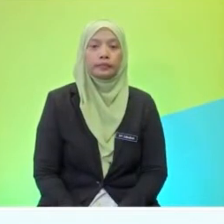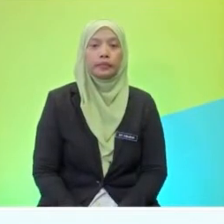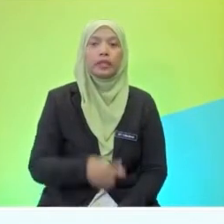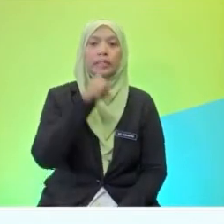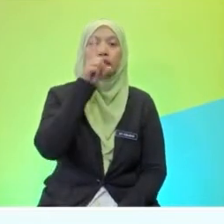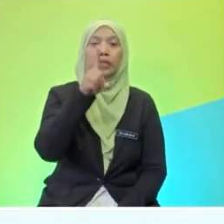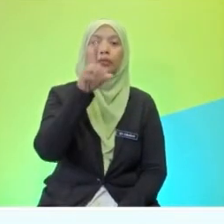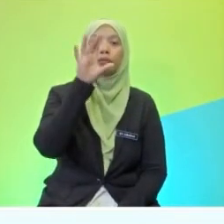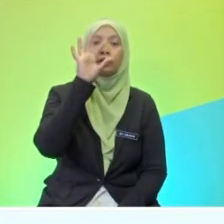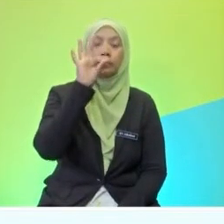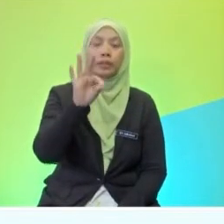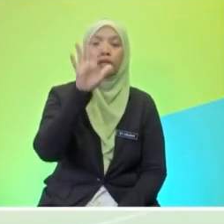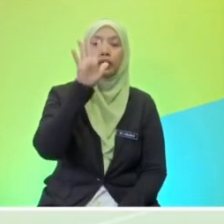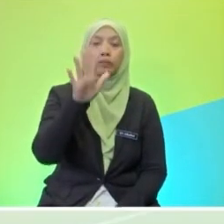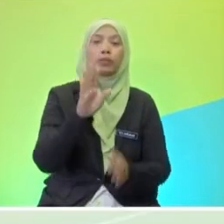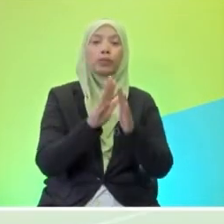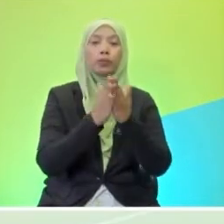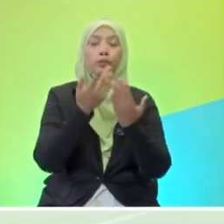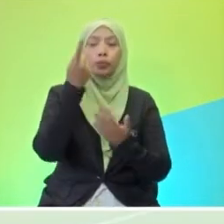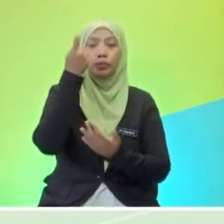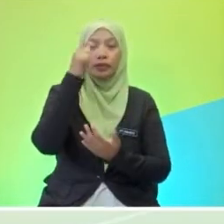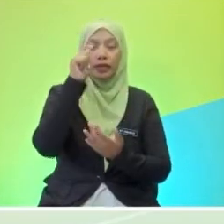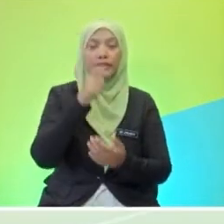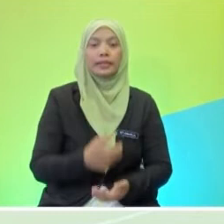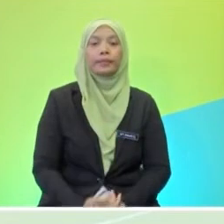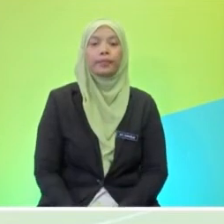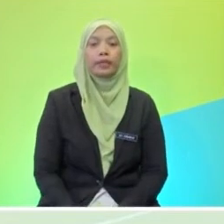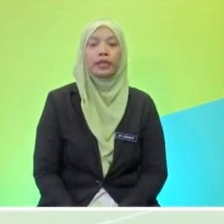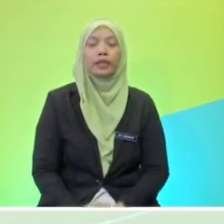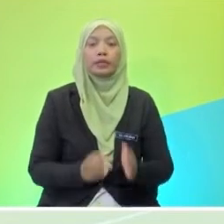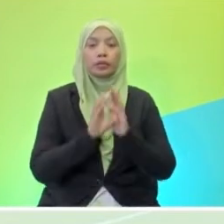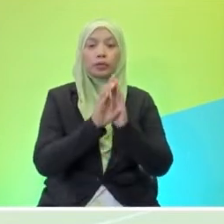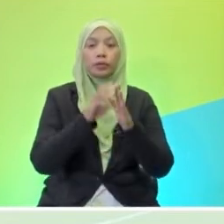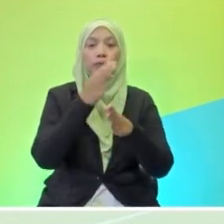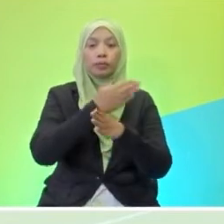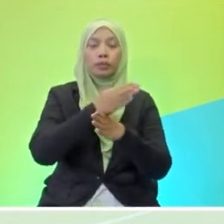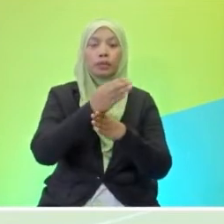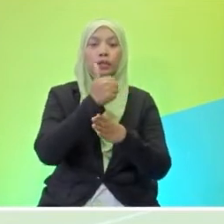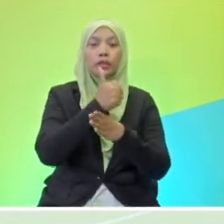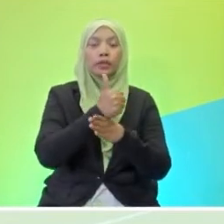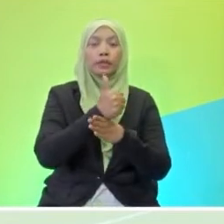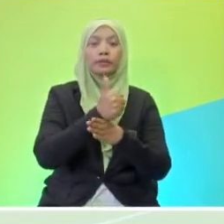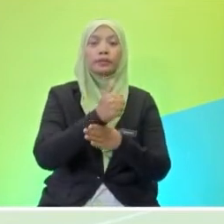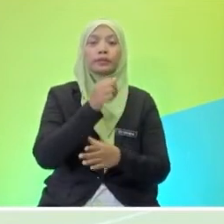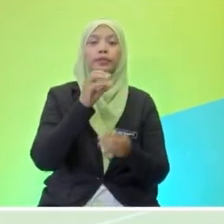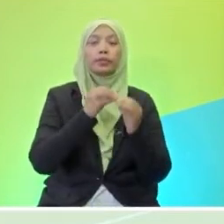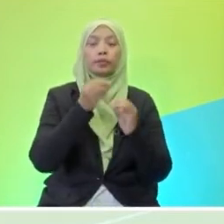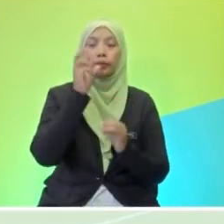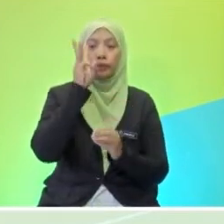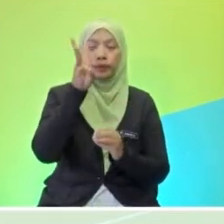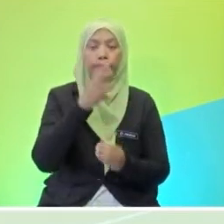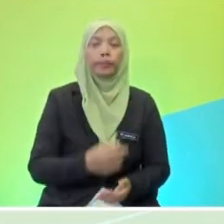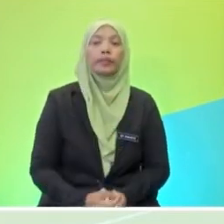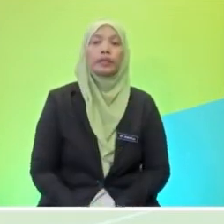95 Oke kita teruskan kepada contoh bagian e lagi soalnya 6 oke ya nih